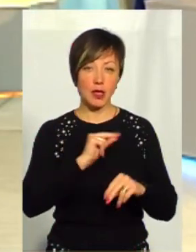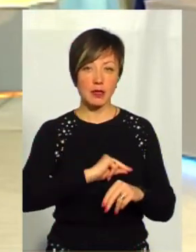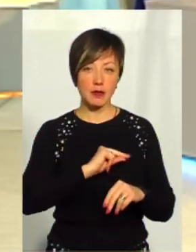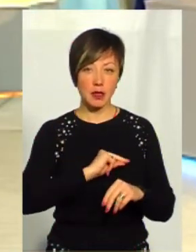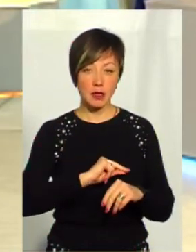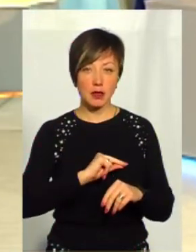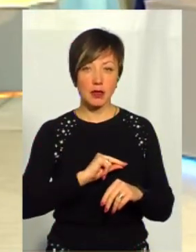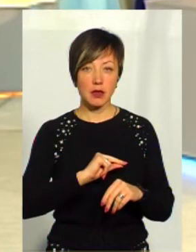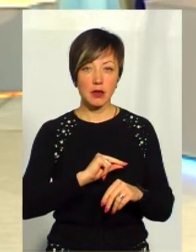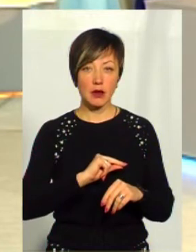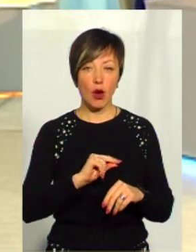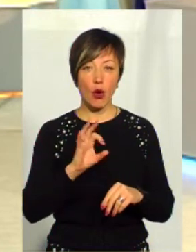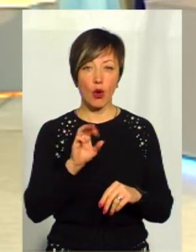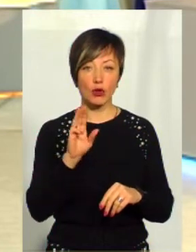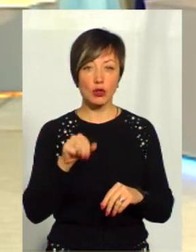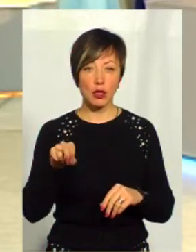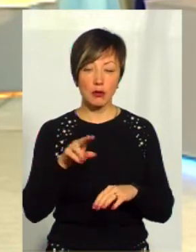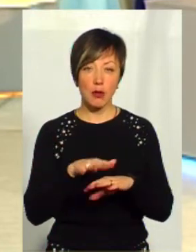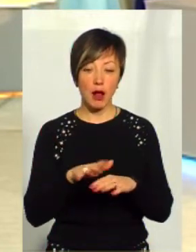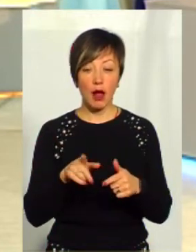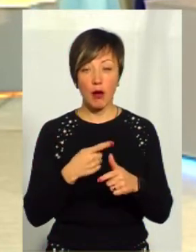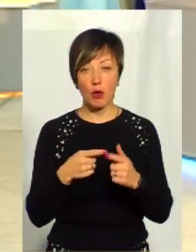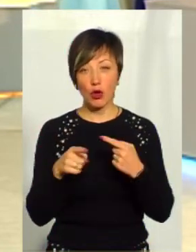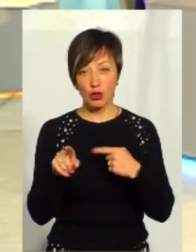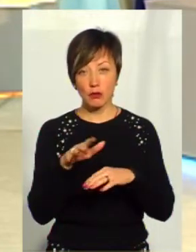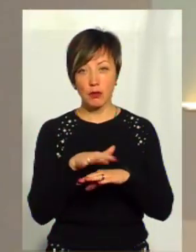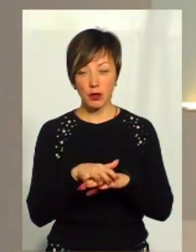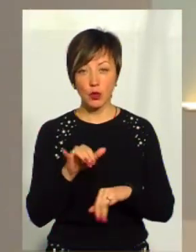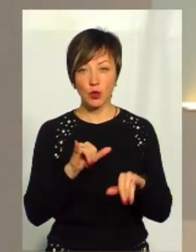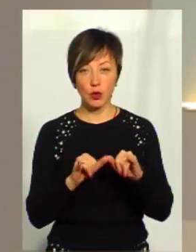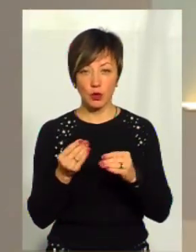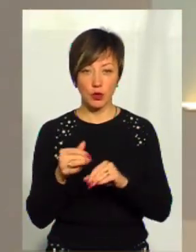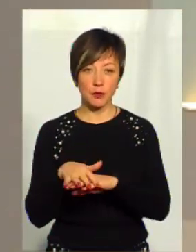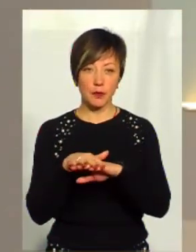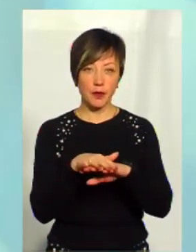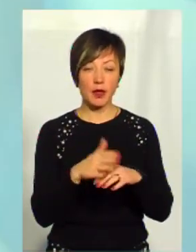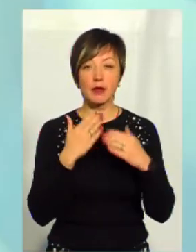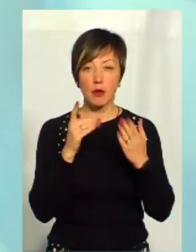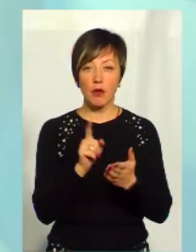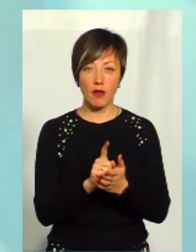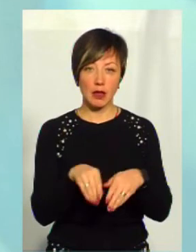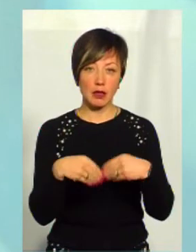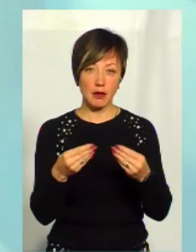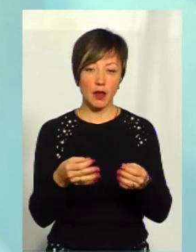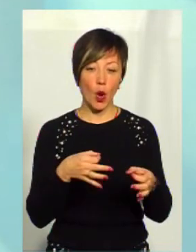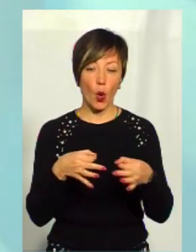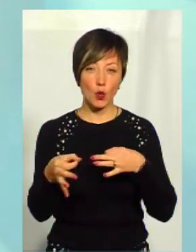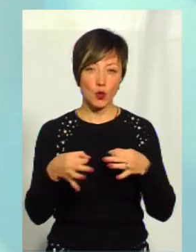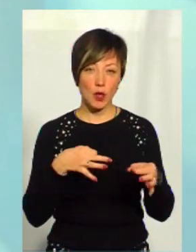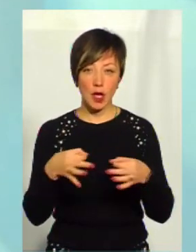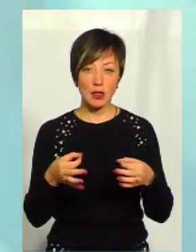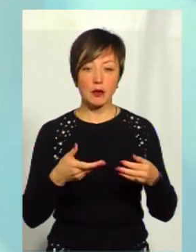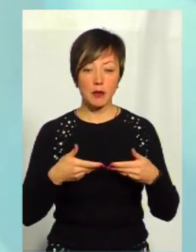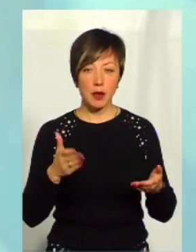працівники акціонерного товариства «Ощадбанк» або інших банків. Туди звернутися, там все це можна там бути. Там повинні надавати такі консультації. Ми